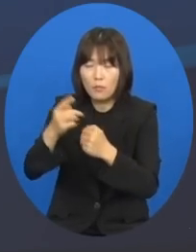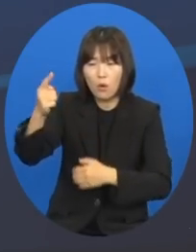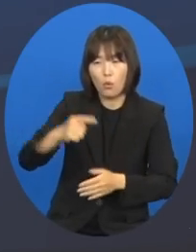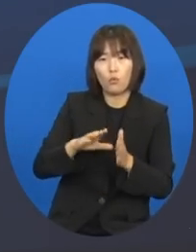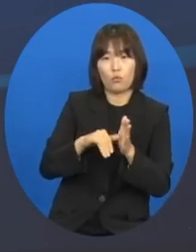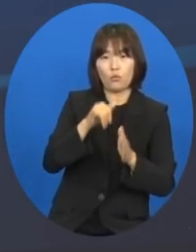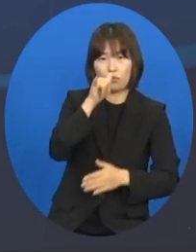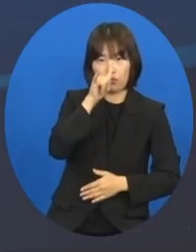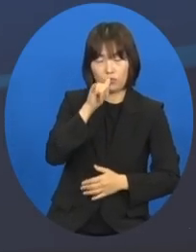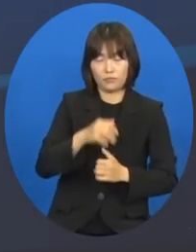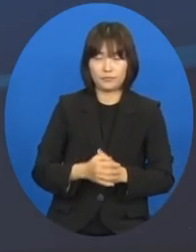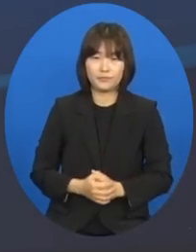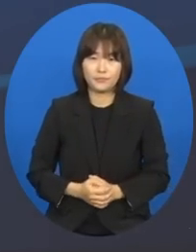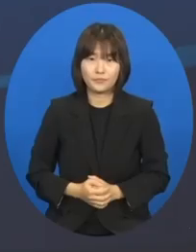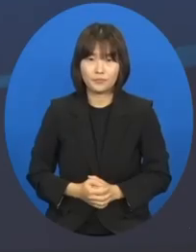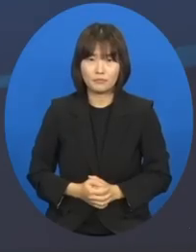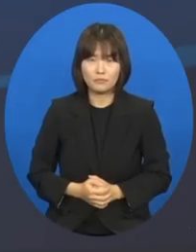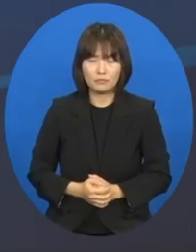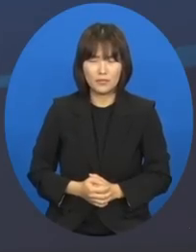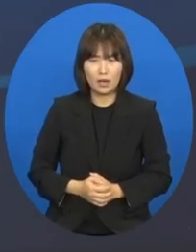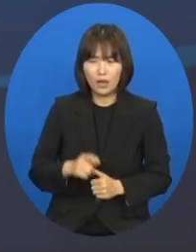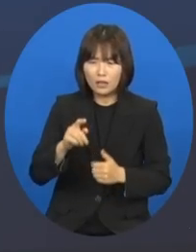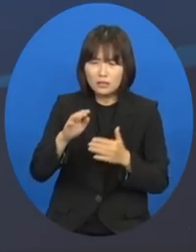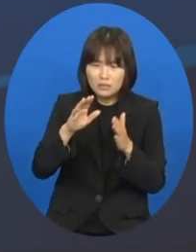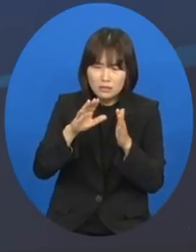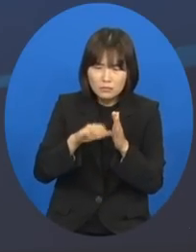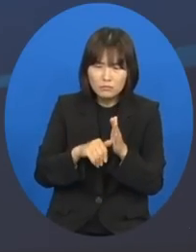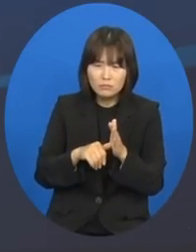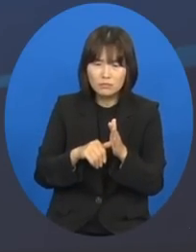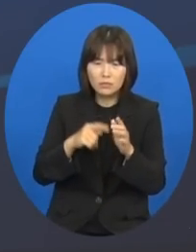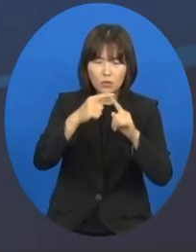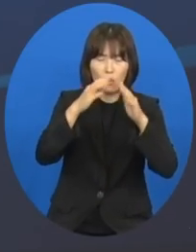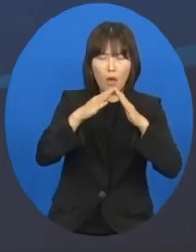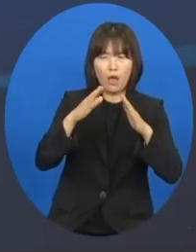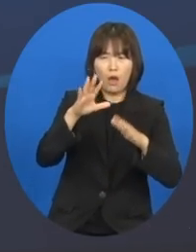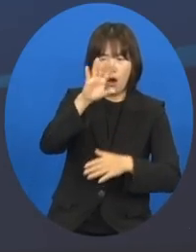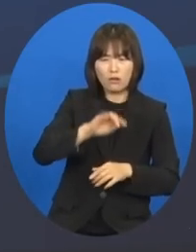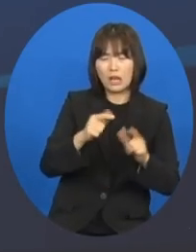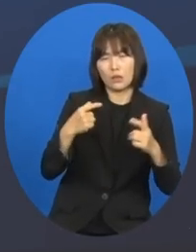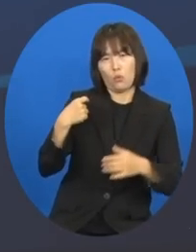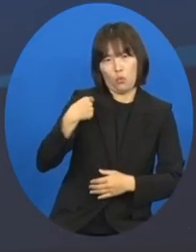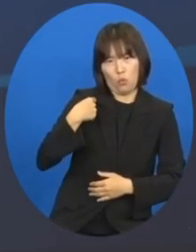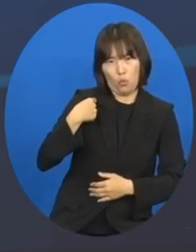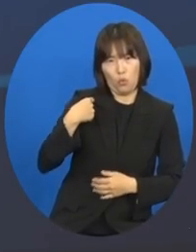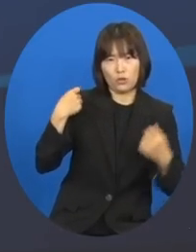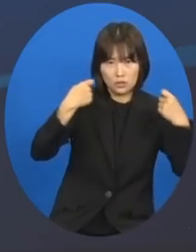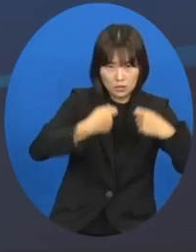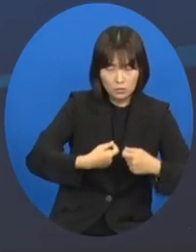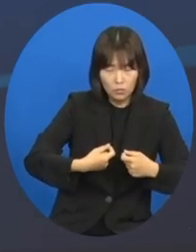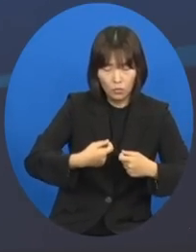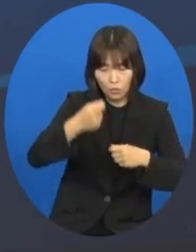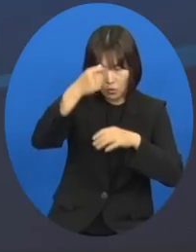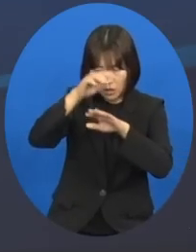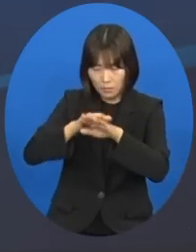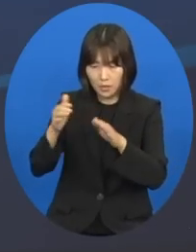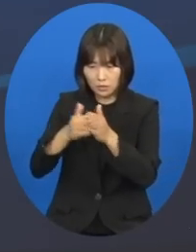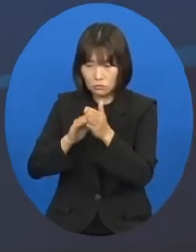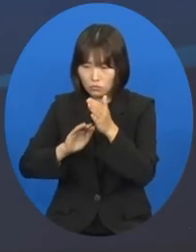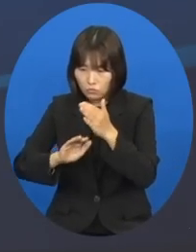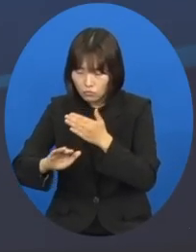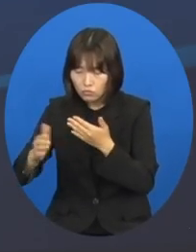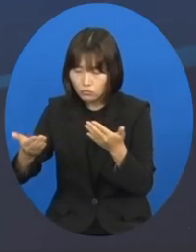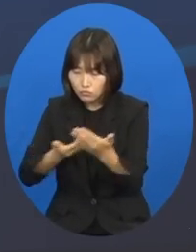그러면 너무 교회랑 어울리지 않는 옷을 입는 분도 있고 또 예배가 끝나고 나서 교제 시간에 커피 앤